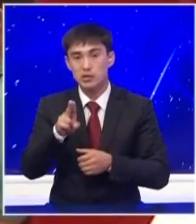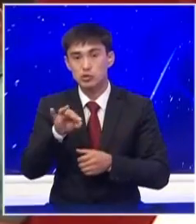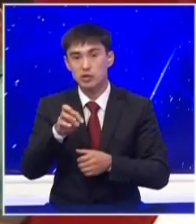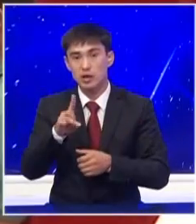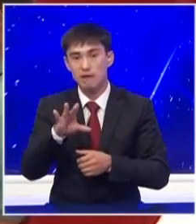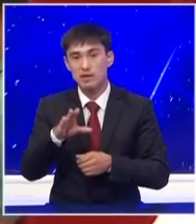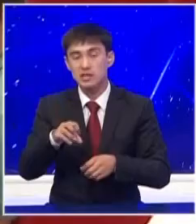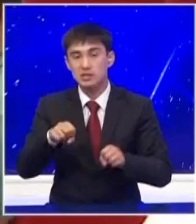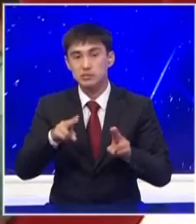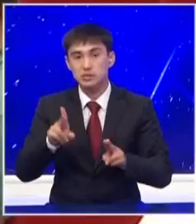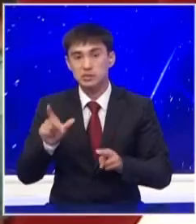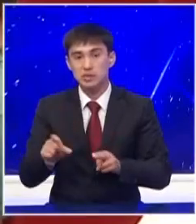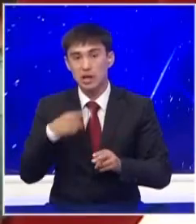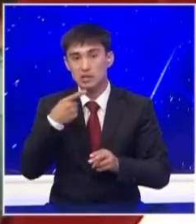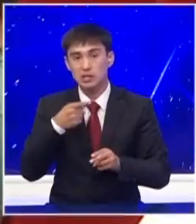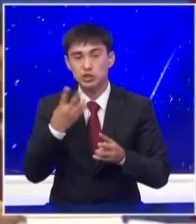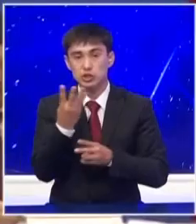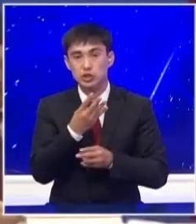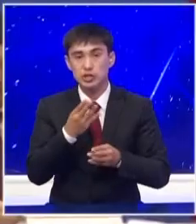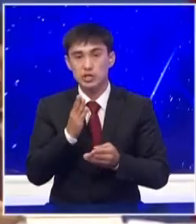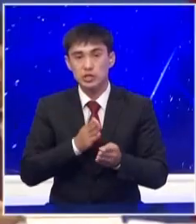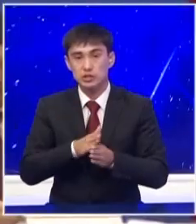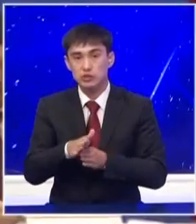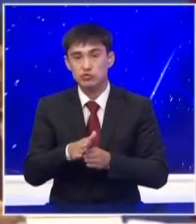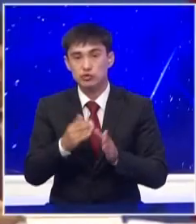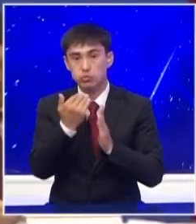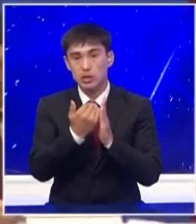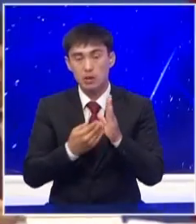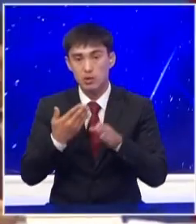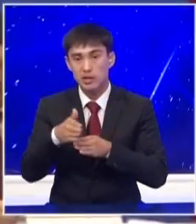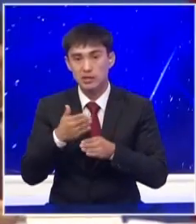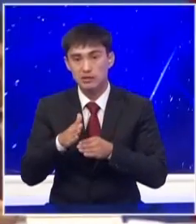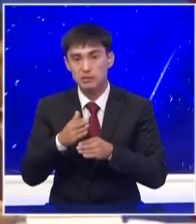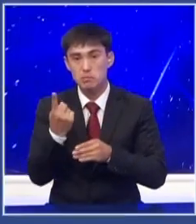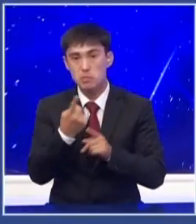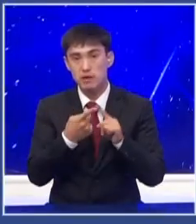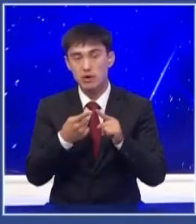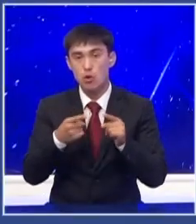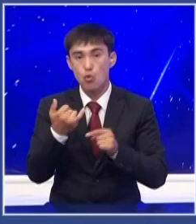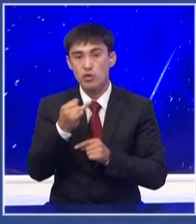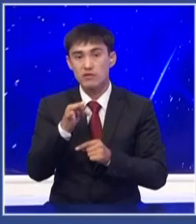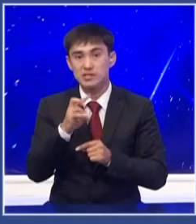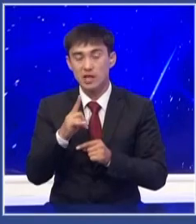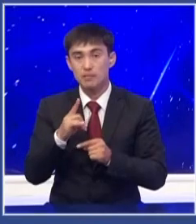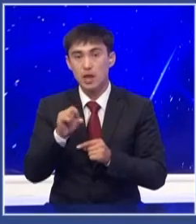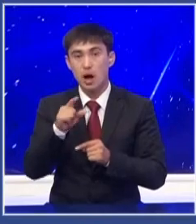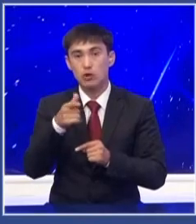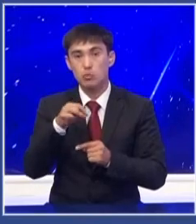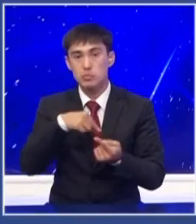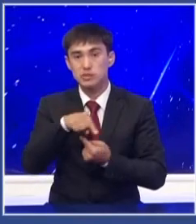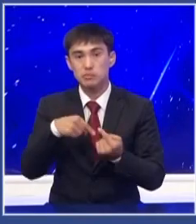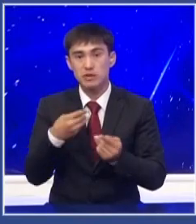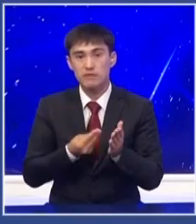Доскараев. Спикер представил 4 действующие в текущем году программы кредитования. Первая – универсальная «Агробизнес». По